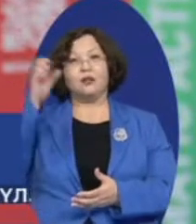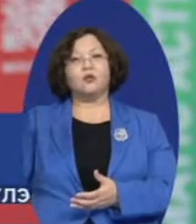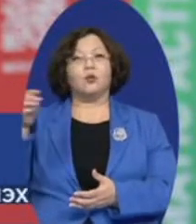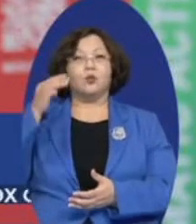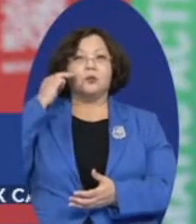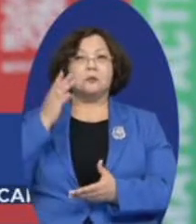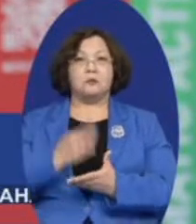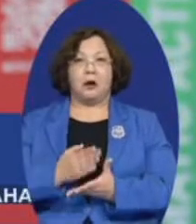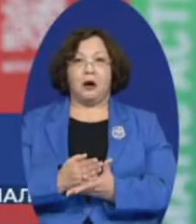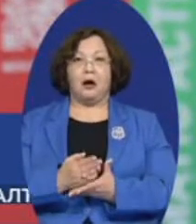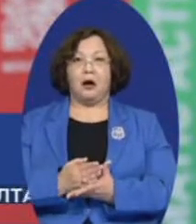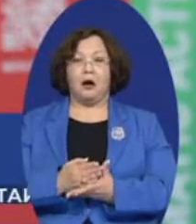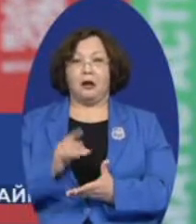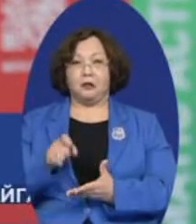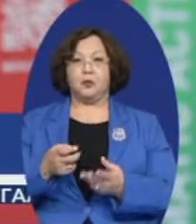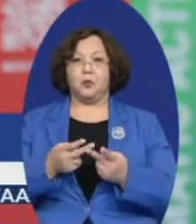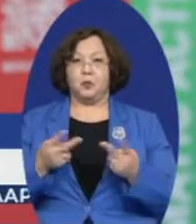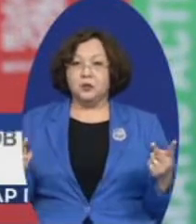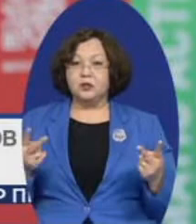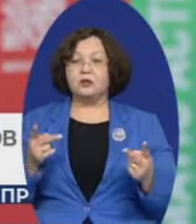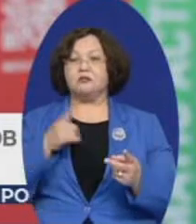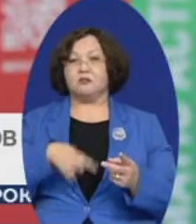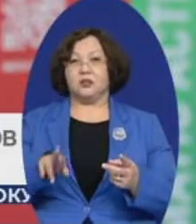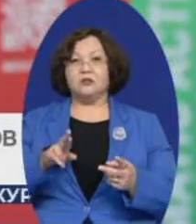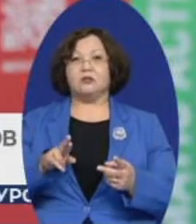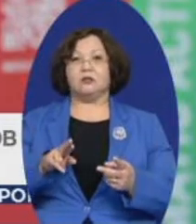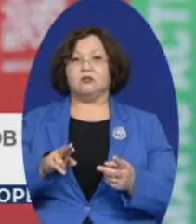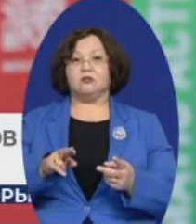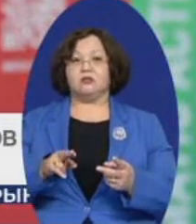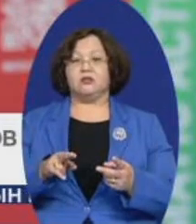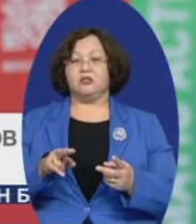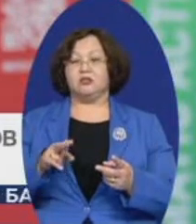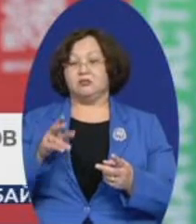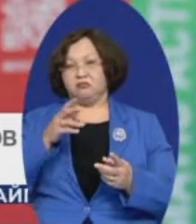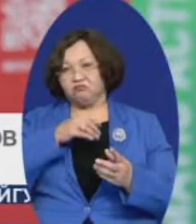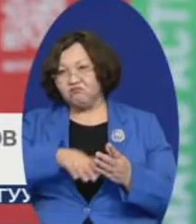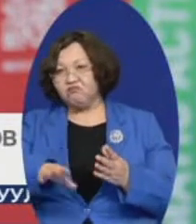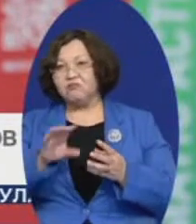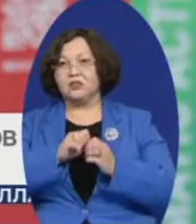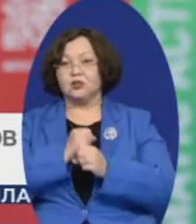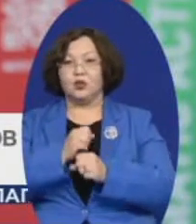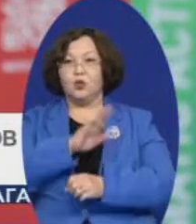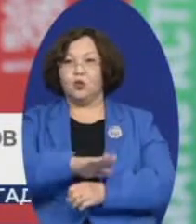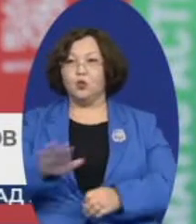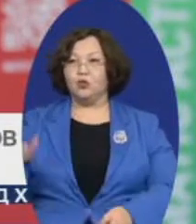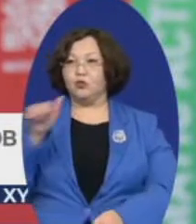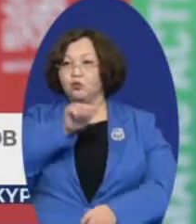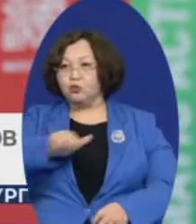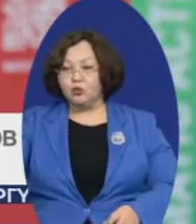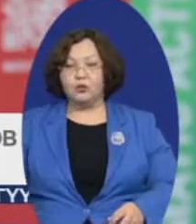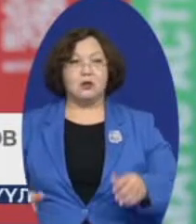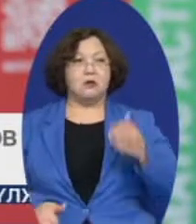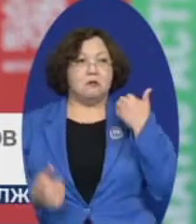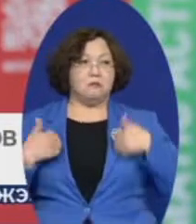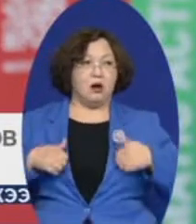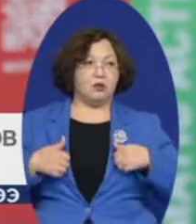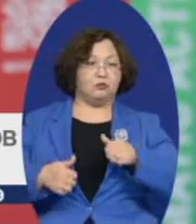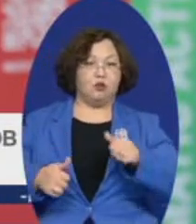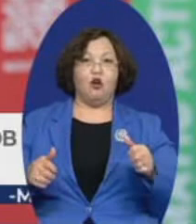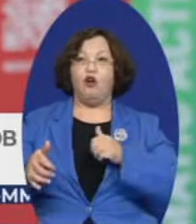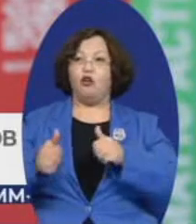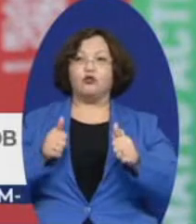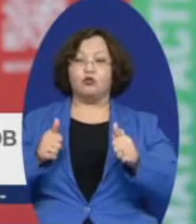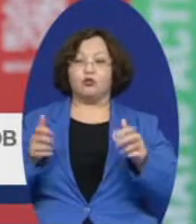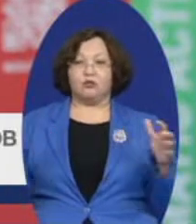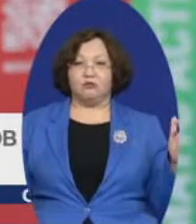сайн туршлагууд бас байгаа юм байна. Энийгээ бид нар яг үндэсний хэмжээний одоо платформ хүүхэд бүрт багш бүрт одоо энэ хоцрогдлын нөхөх энэ платформыг